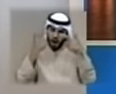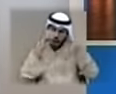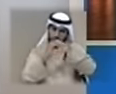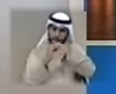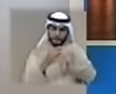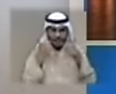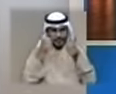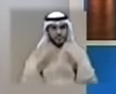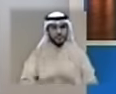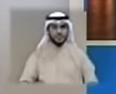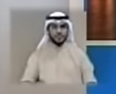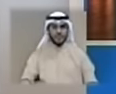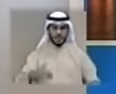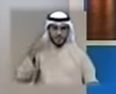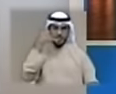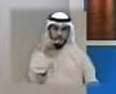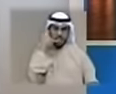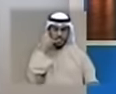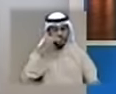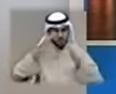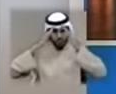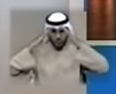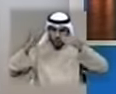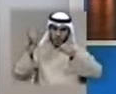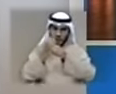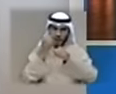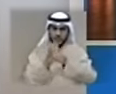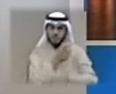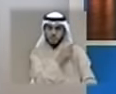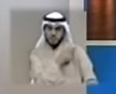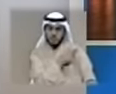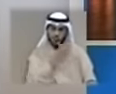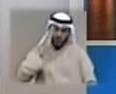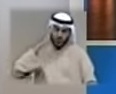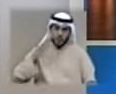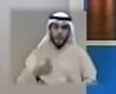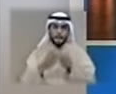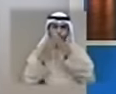معنا عبر الهاتف اللواء ركن بحري خالد أحمد الكندري آمر القوى البحرية، شكرا جزيلا لك.